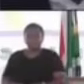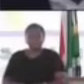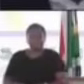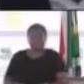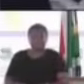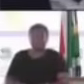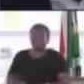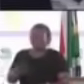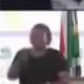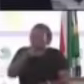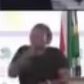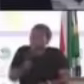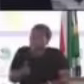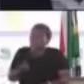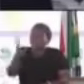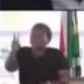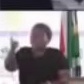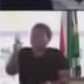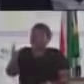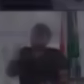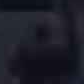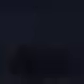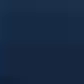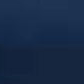Boze bethi Bhuti.